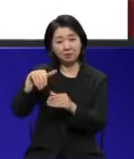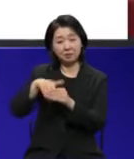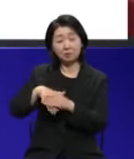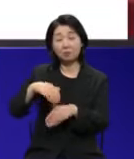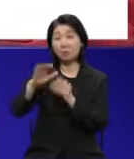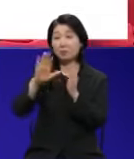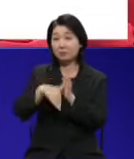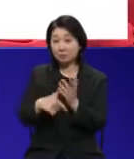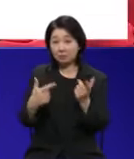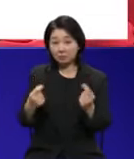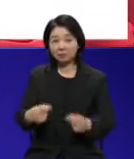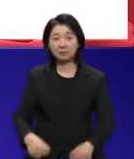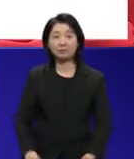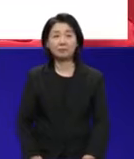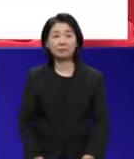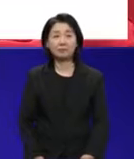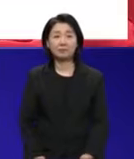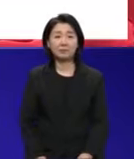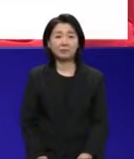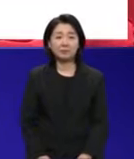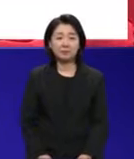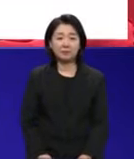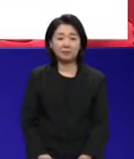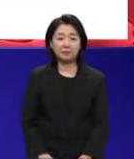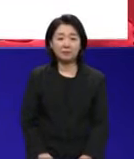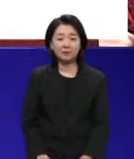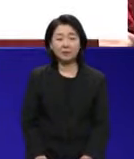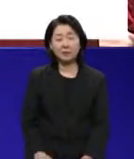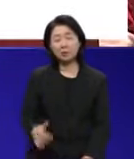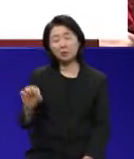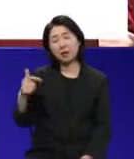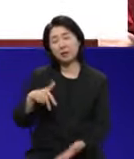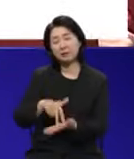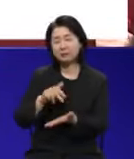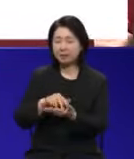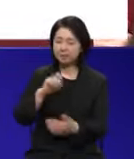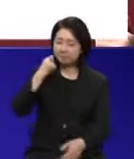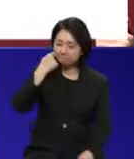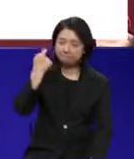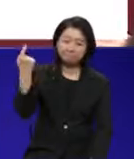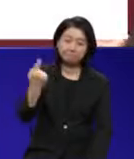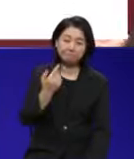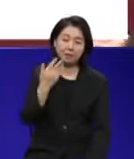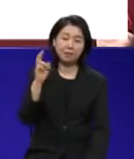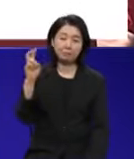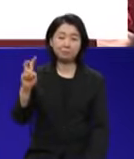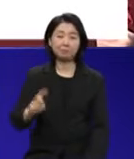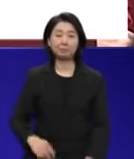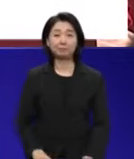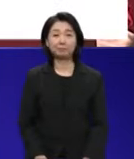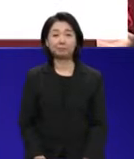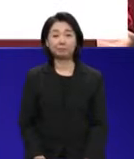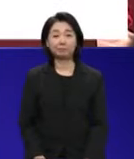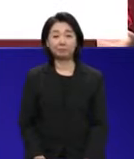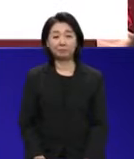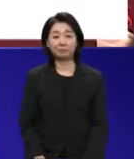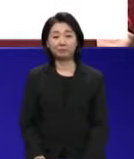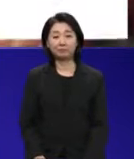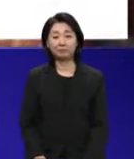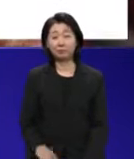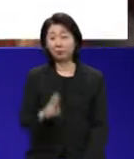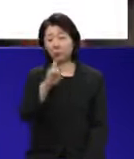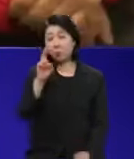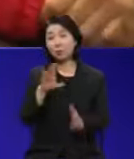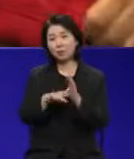그랬고 그래서 어 상당히 이건 입자가 어려워질 것 같아요 한동 장으로서네 어떻게 또 오늘 오후에 이다가 이제 입장을